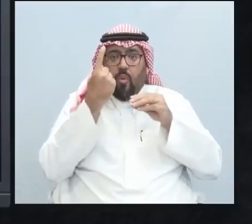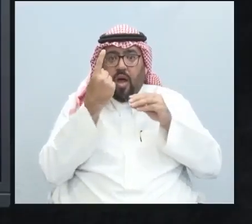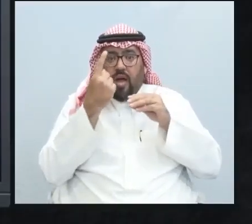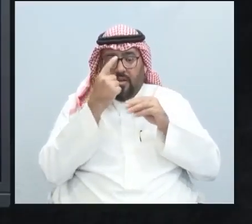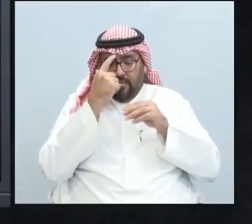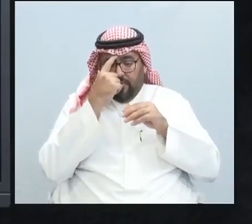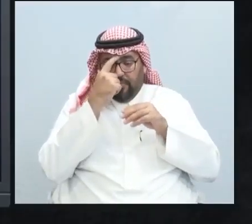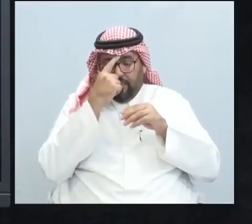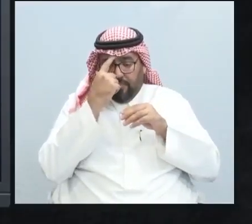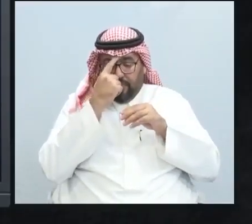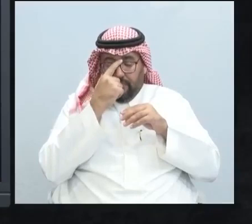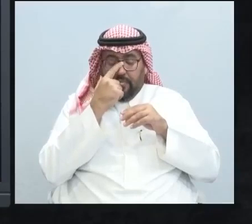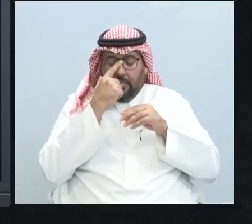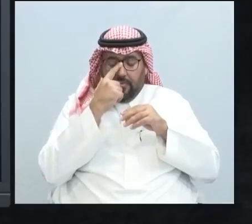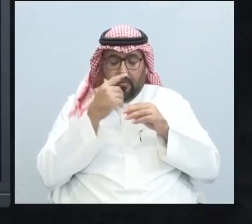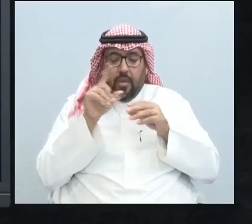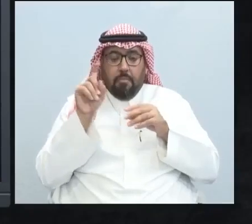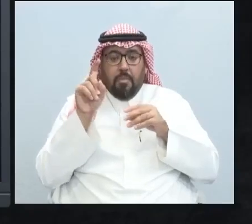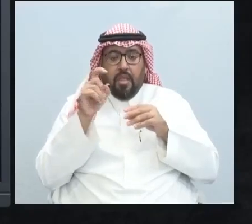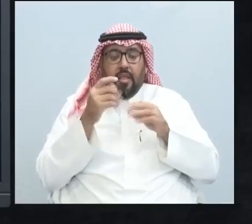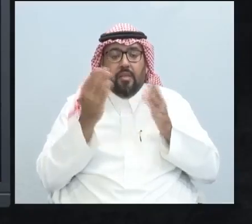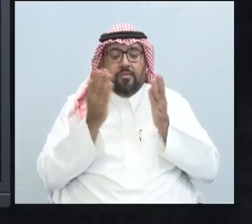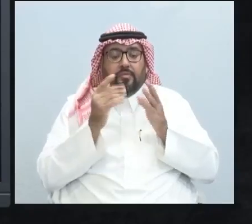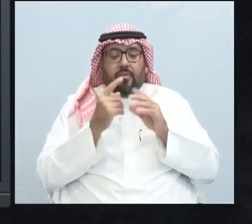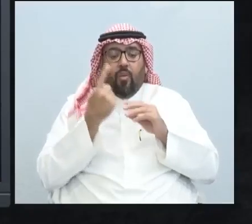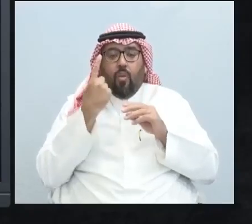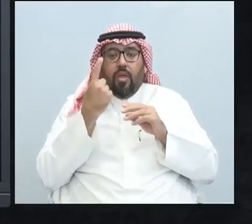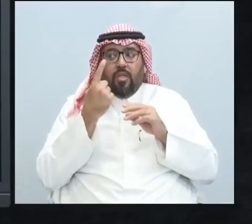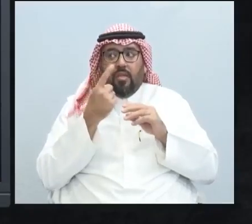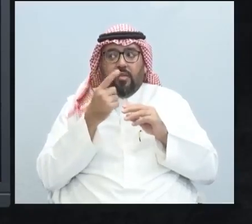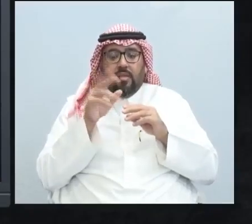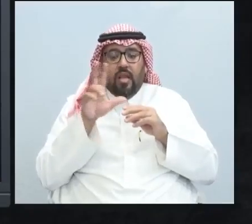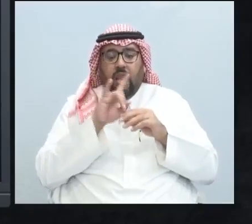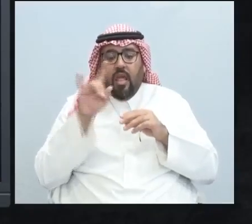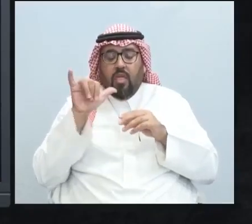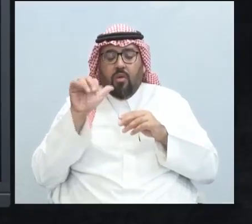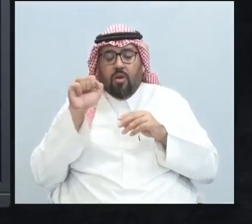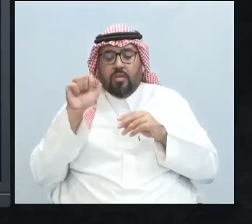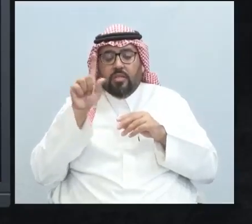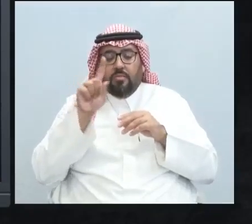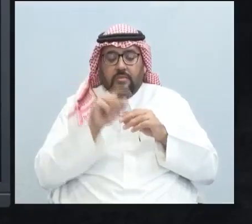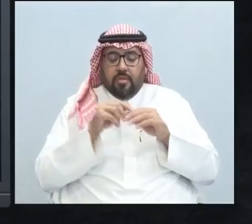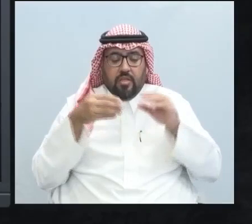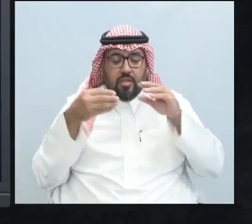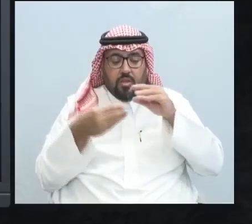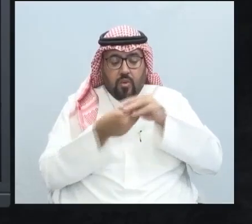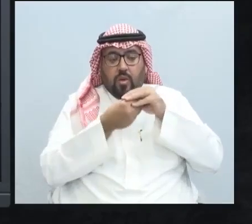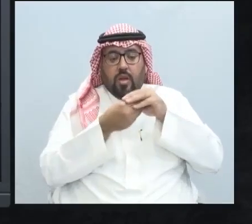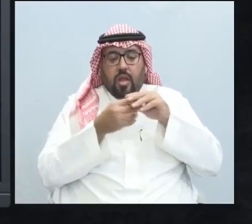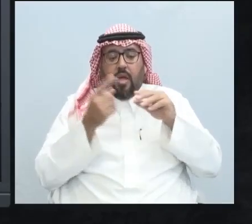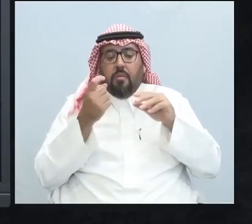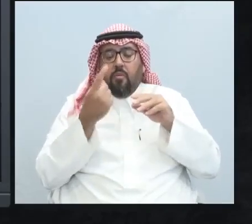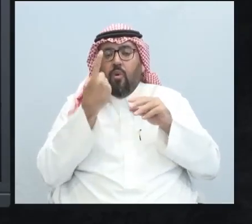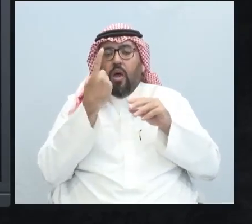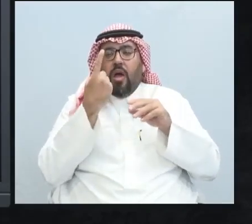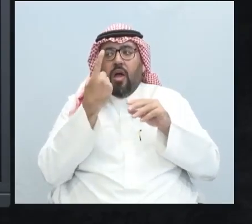ح مئات مئات الحيوانات المنويه ولكن لا يخصب هذه البيضه لا يدخل الى داخل هذه البيضه سوى